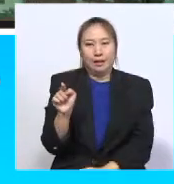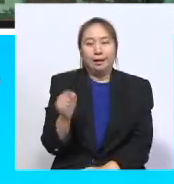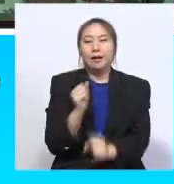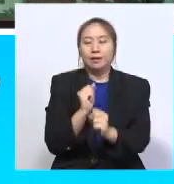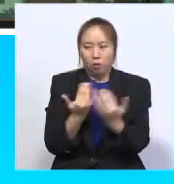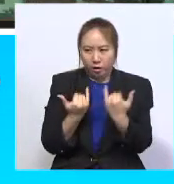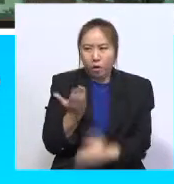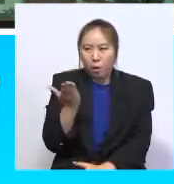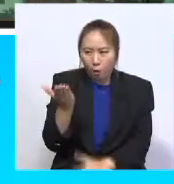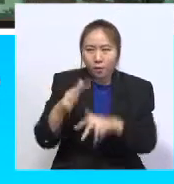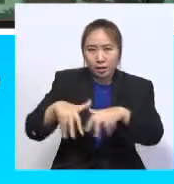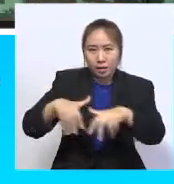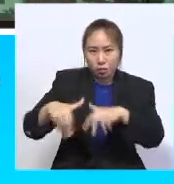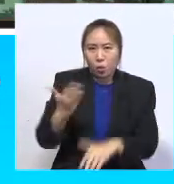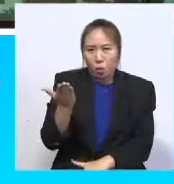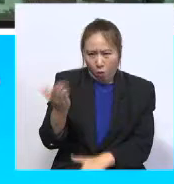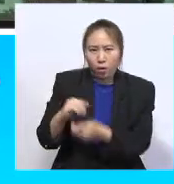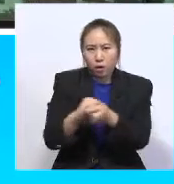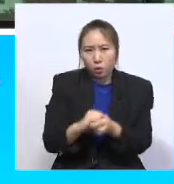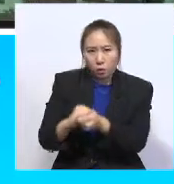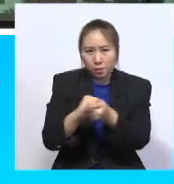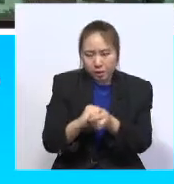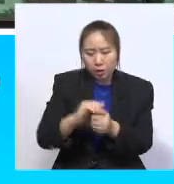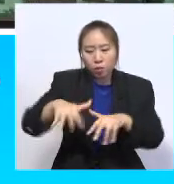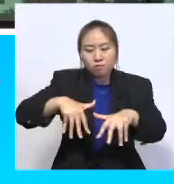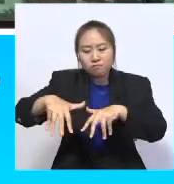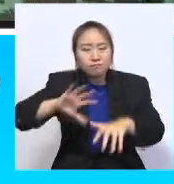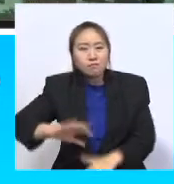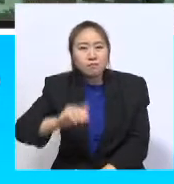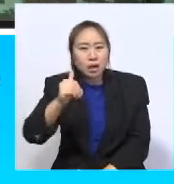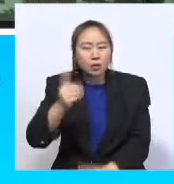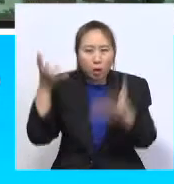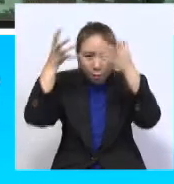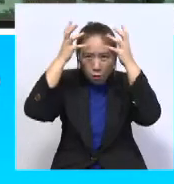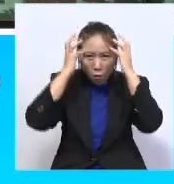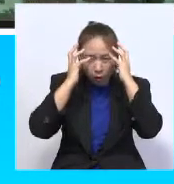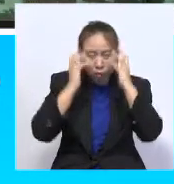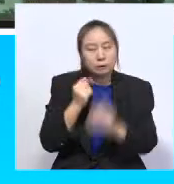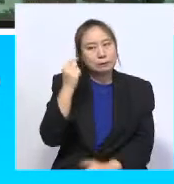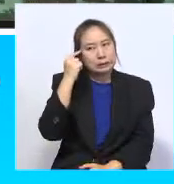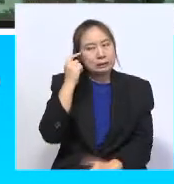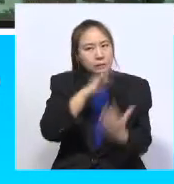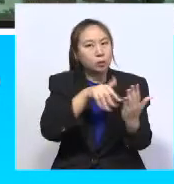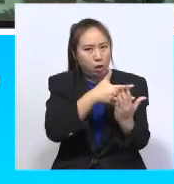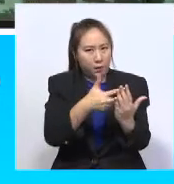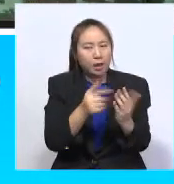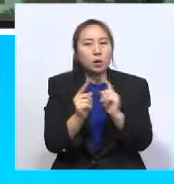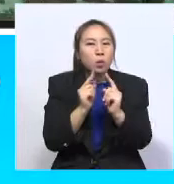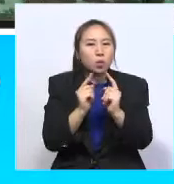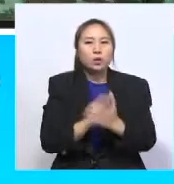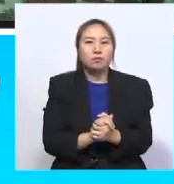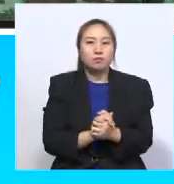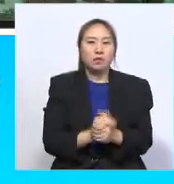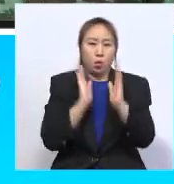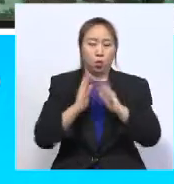สานขอความร่วมมือกับพี่น้องประชาชนในเขตพื้นที่เมืองเนี่ยในเรื่องของการใช้หมวกกันน็อกก็คงจะต้องมาทบทวนกันนะครับคือคน